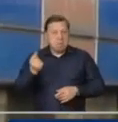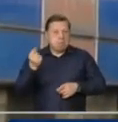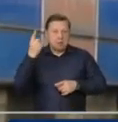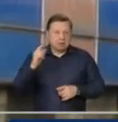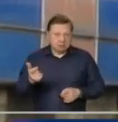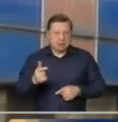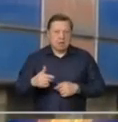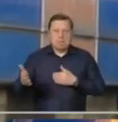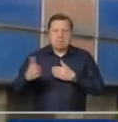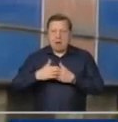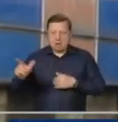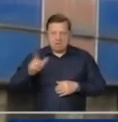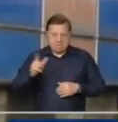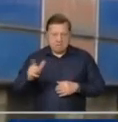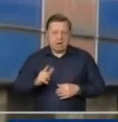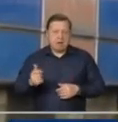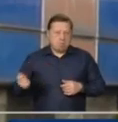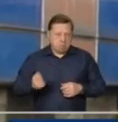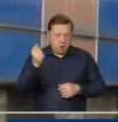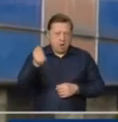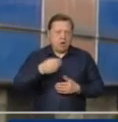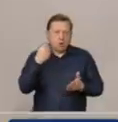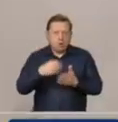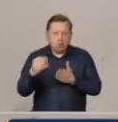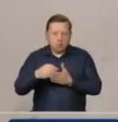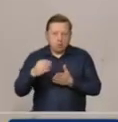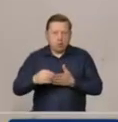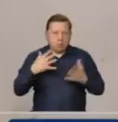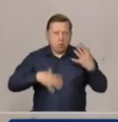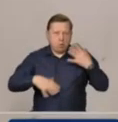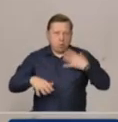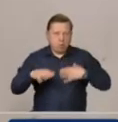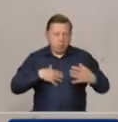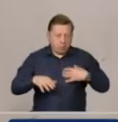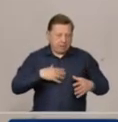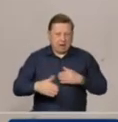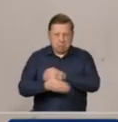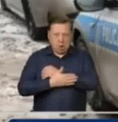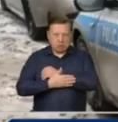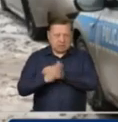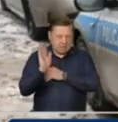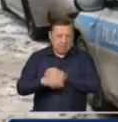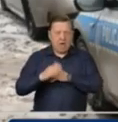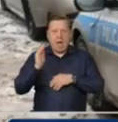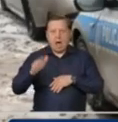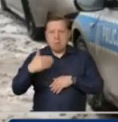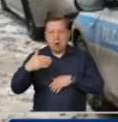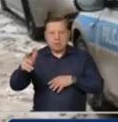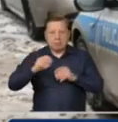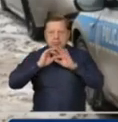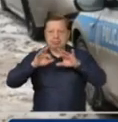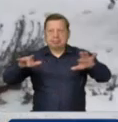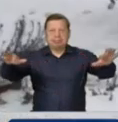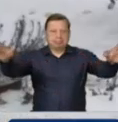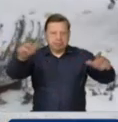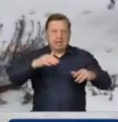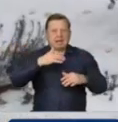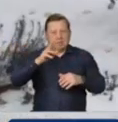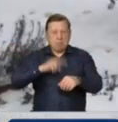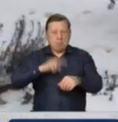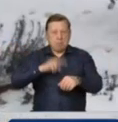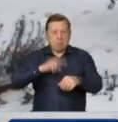małżonka pomogła, pojechaliśmy, zakupiliśmy te podstawowe pierwsze rzeczy, a później od słowa do słowa rozeszło się to na inne jednostki i